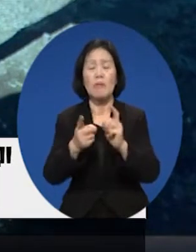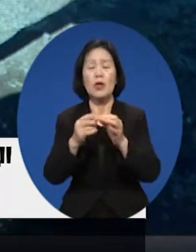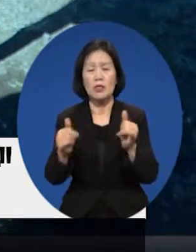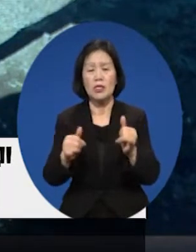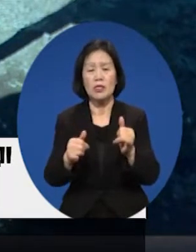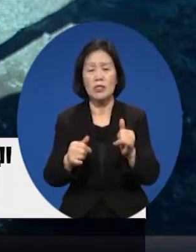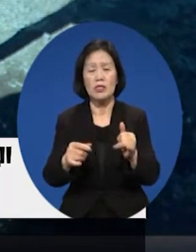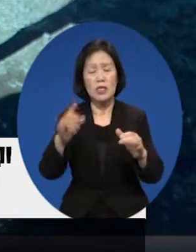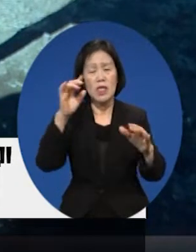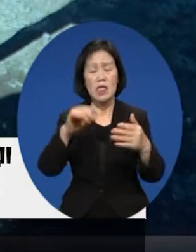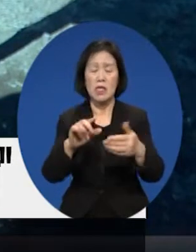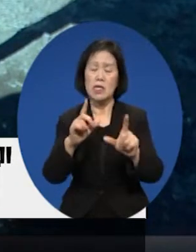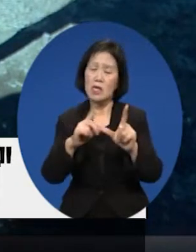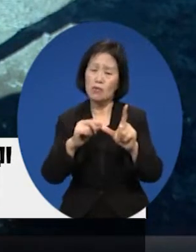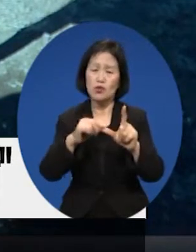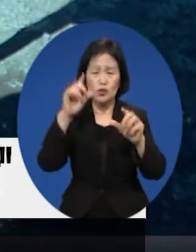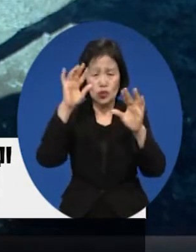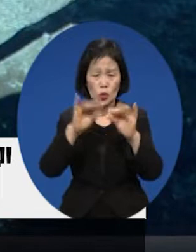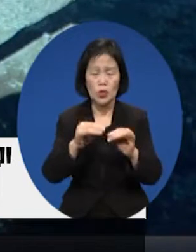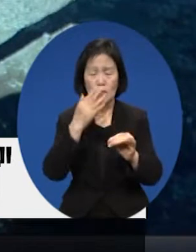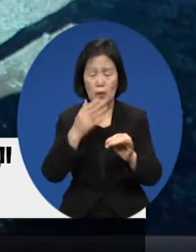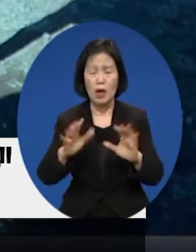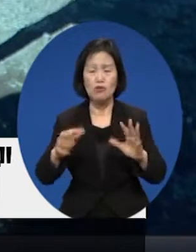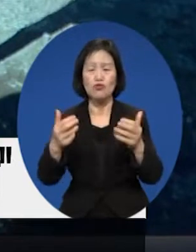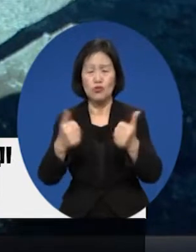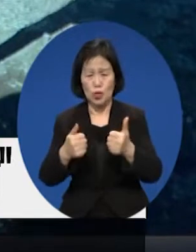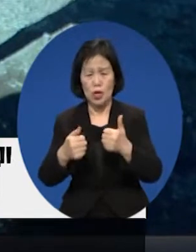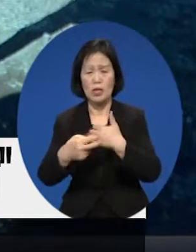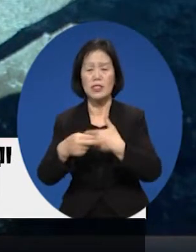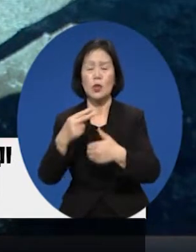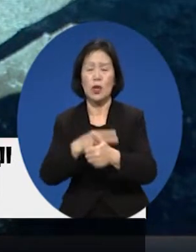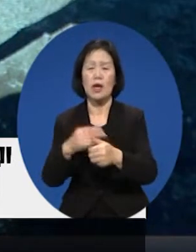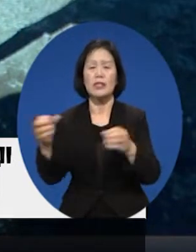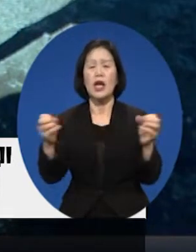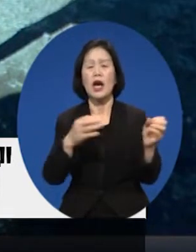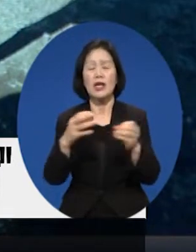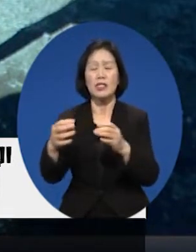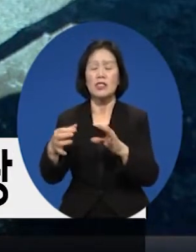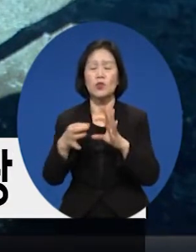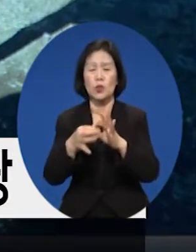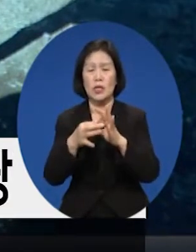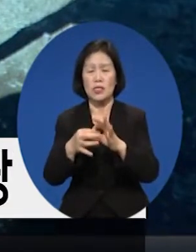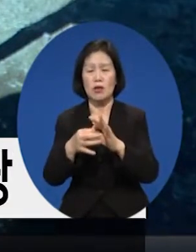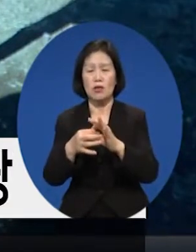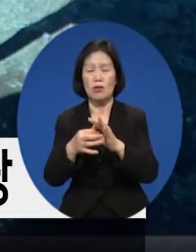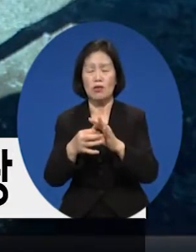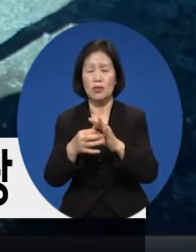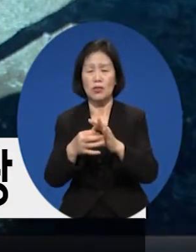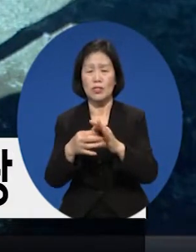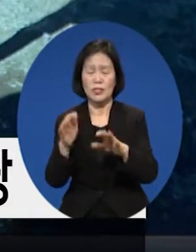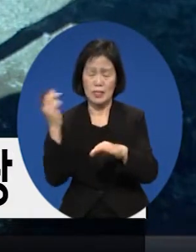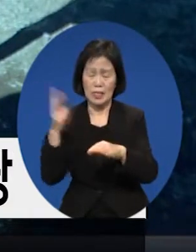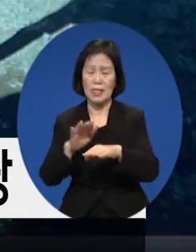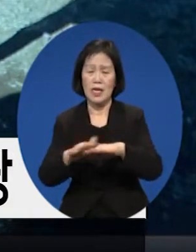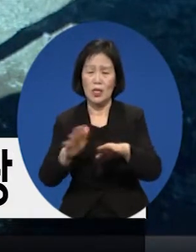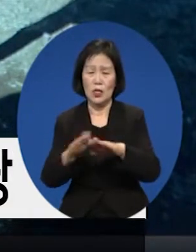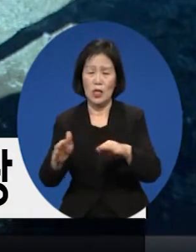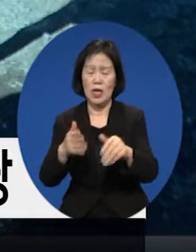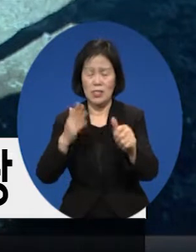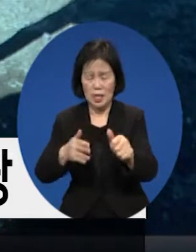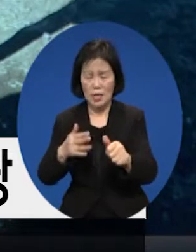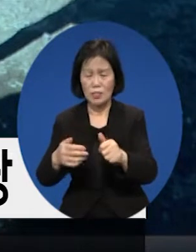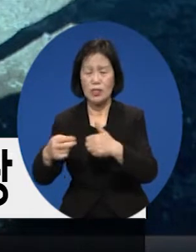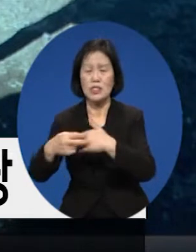일부 동의할 수 있는 부분을 중심으로 해서 국회와 의료계가 대화를 통해서 접점을 마련하자라고 해서 의료계에서 먼저 이제 또